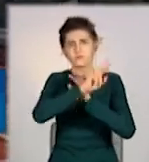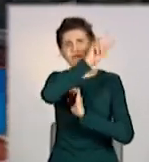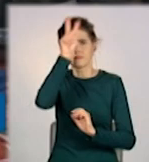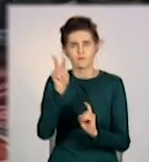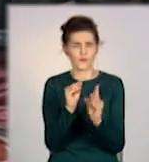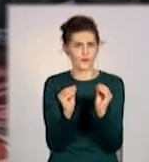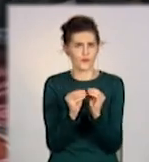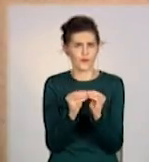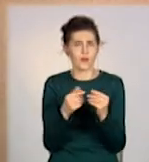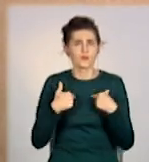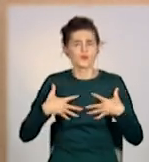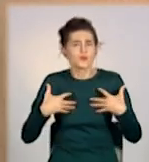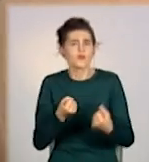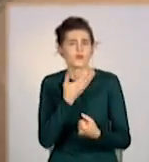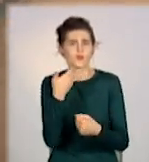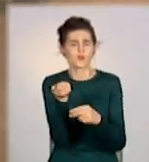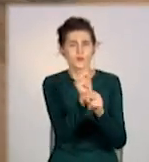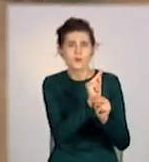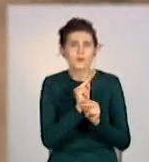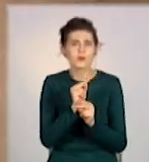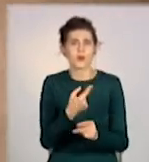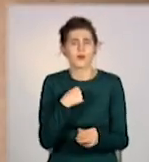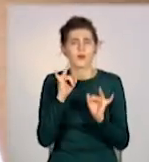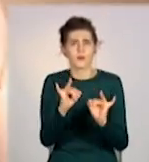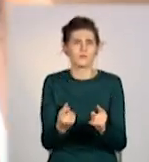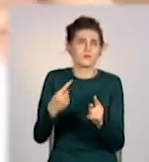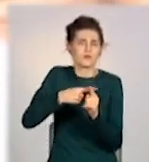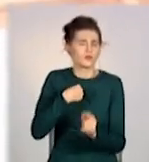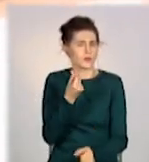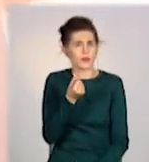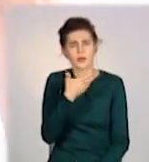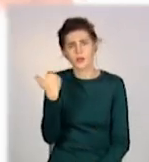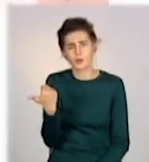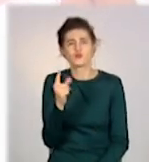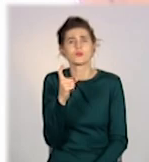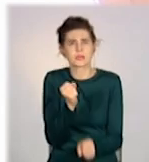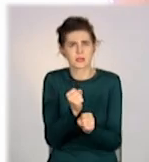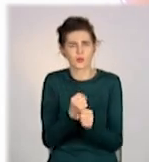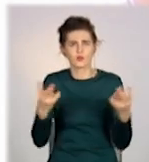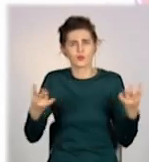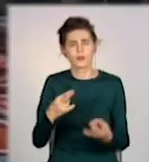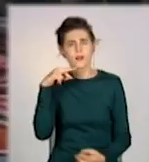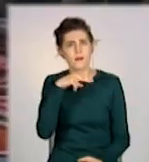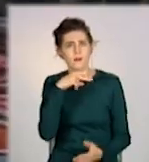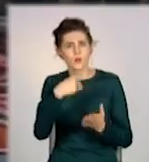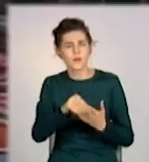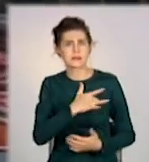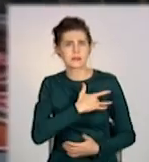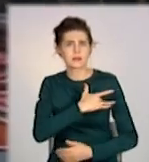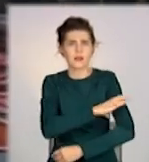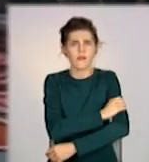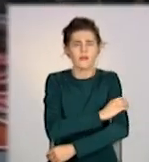звісно, ремонт собі ділає. А я за що я зробила? І лікарства купи, і від серця, і